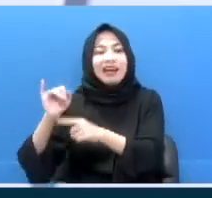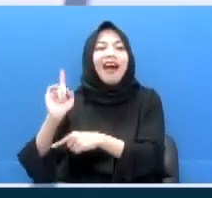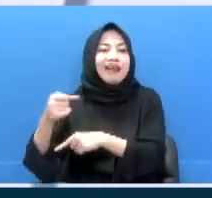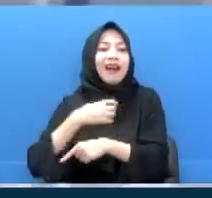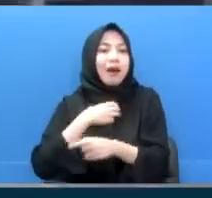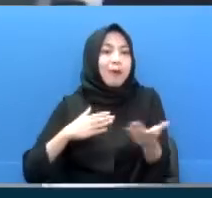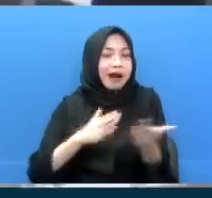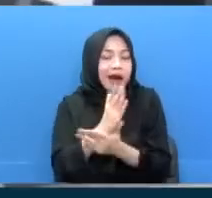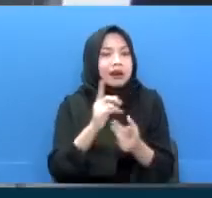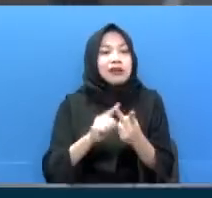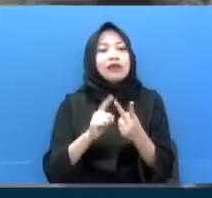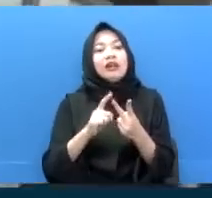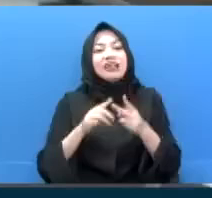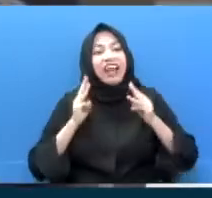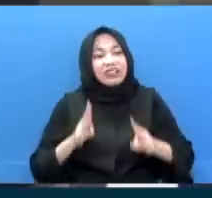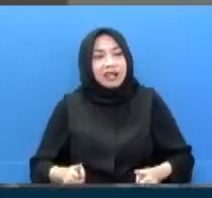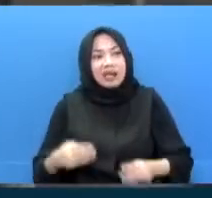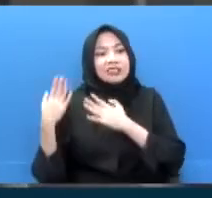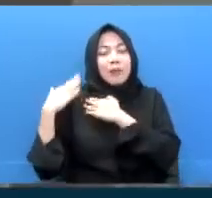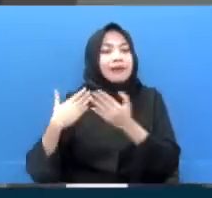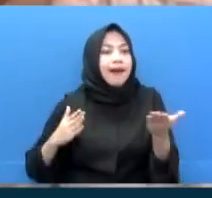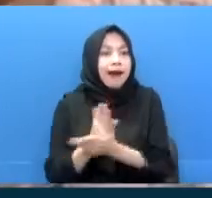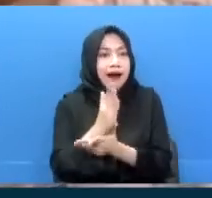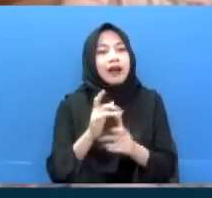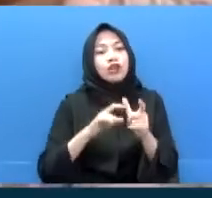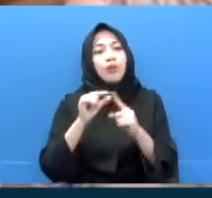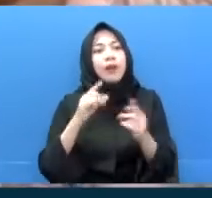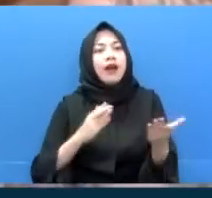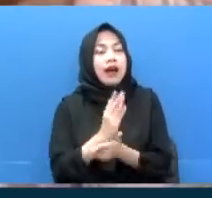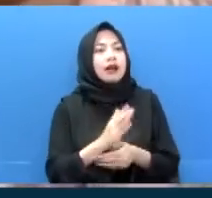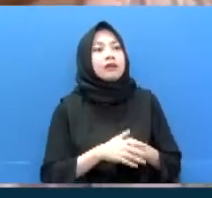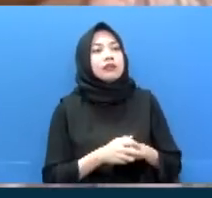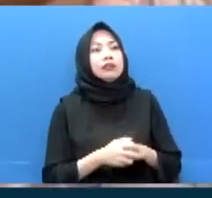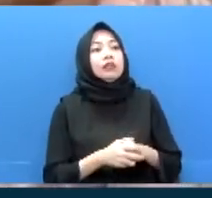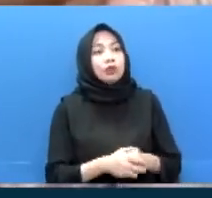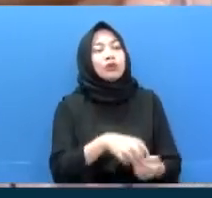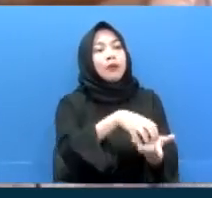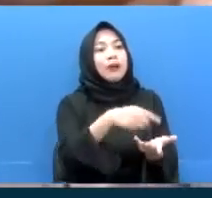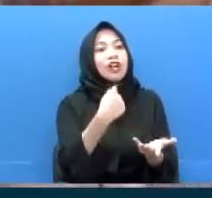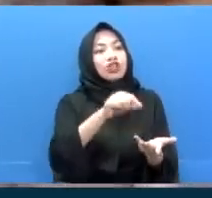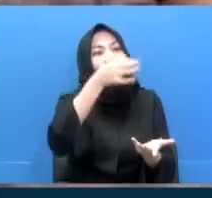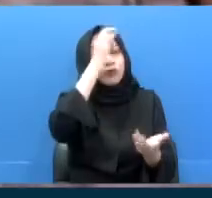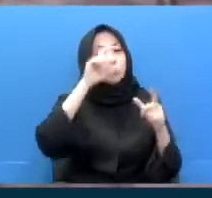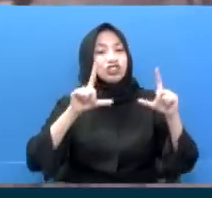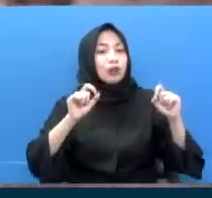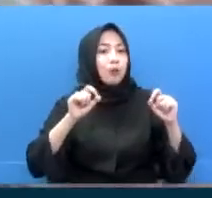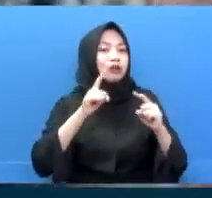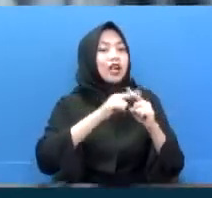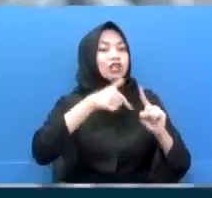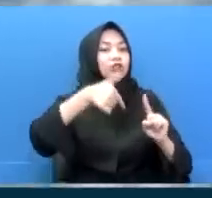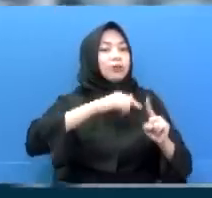pelanggaran HAM us sayaa melaporkan Rudiana di Polres Cirebon kota pada senin 17 Juni